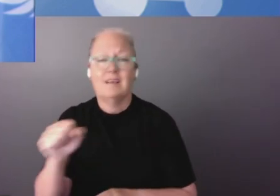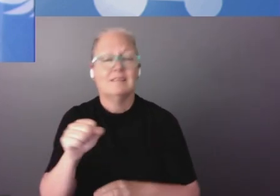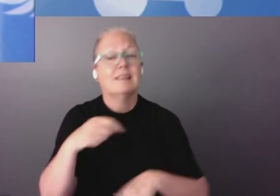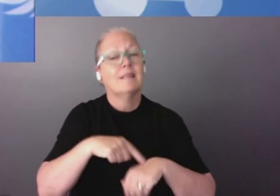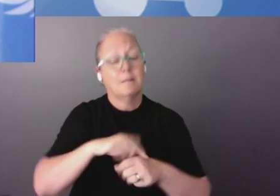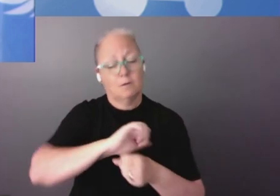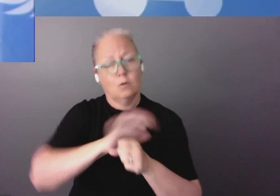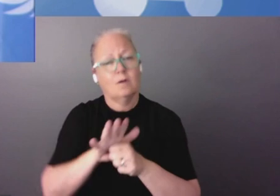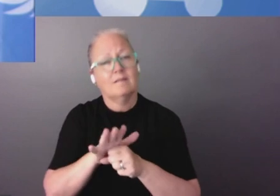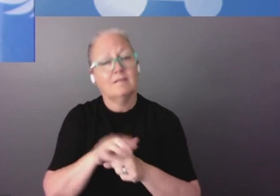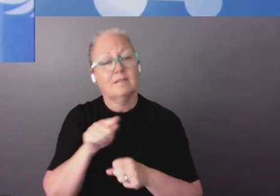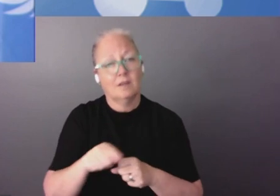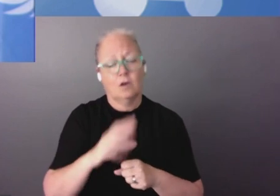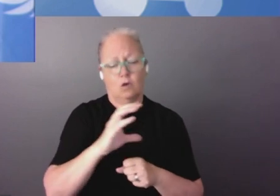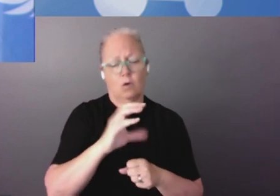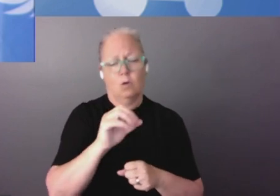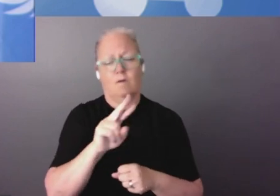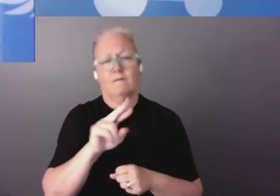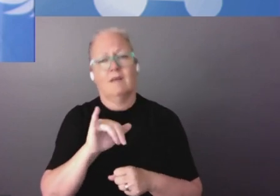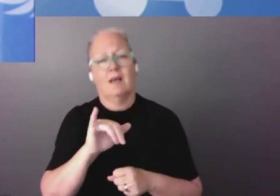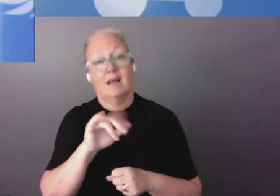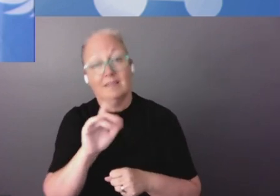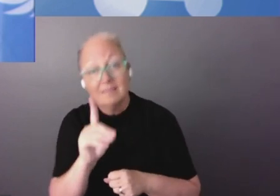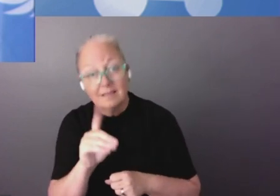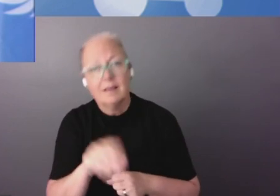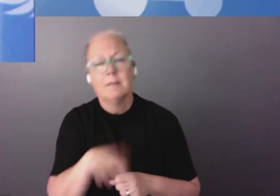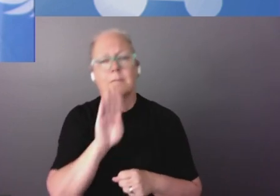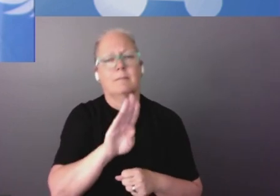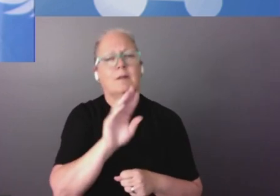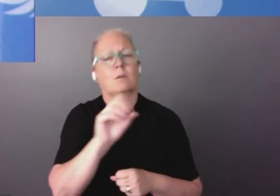żebyśmy mogli wspólnie zwiększać globalną łączność.